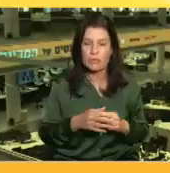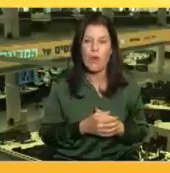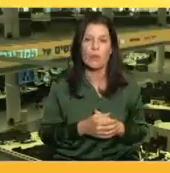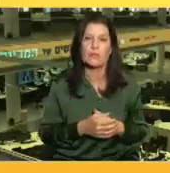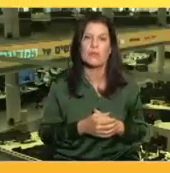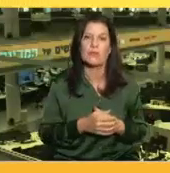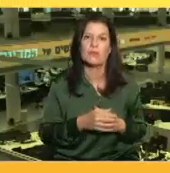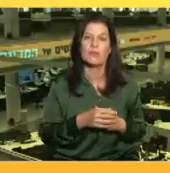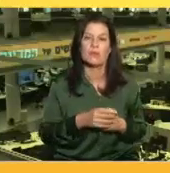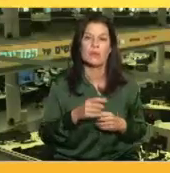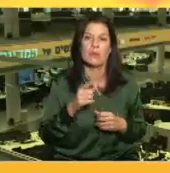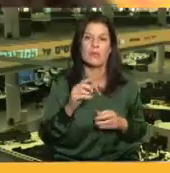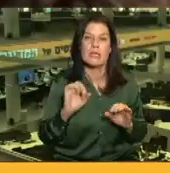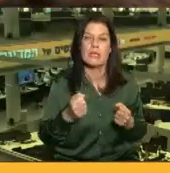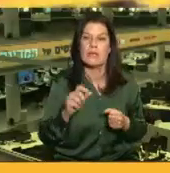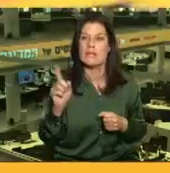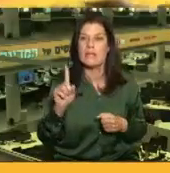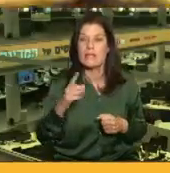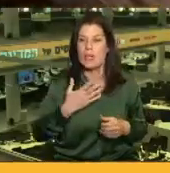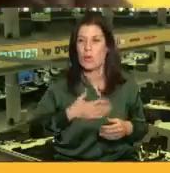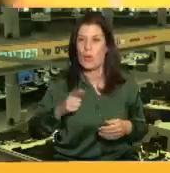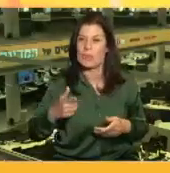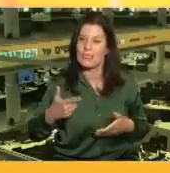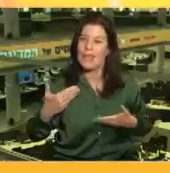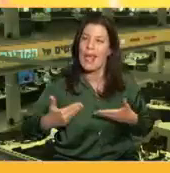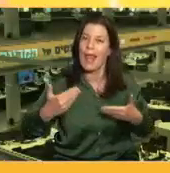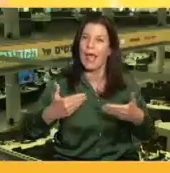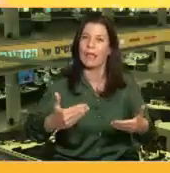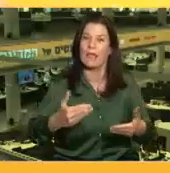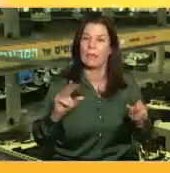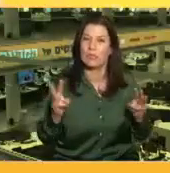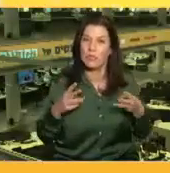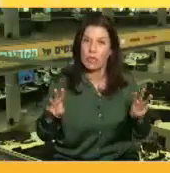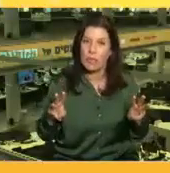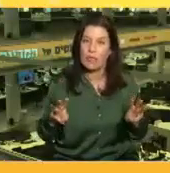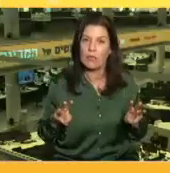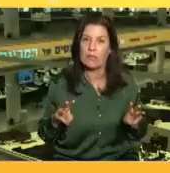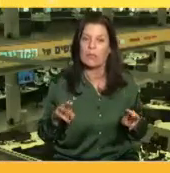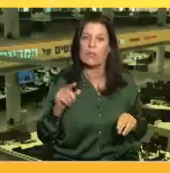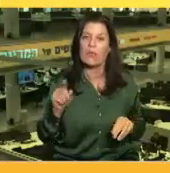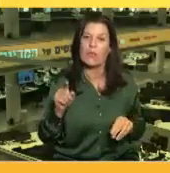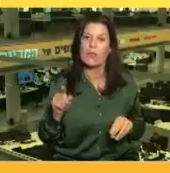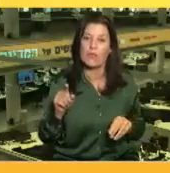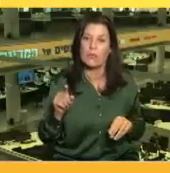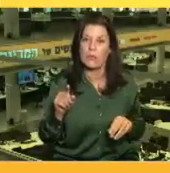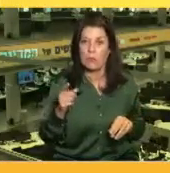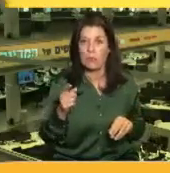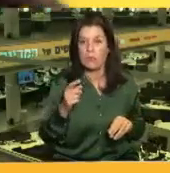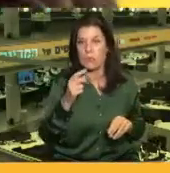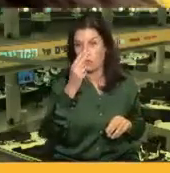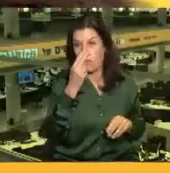אומר? זאת אומרת שעכשיו כשיחצן מסוים רוצה לקדם עוד שיר ולהגיד את השיר הכי מושמע, הוא גורם לו להיות מושמע, נגיד, ברדיו תל אביב, רדיו